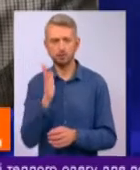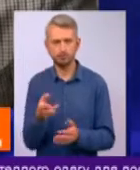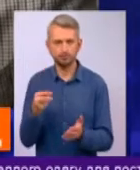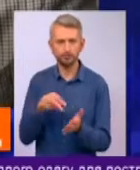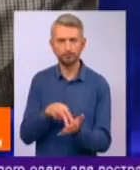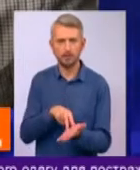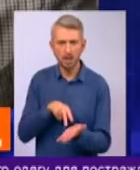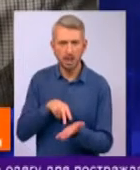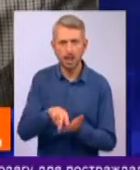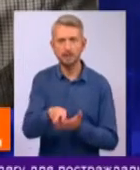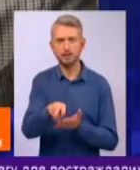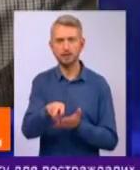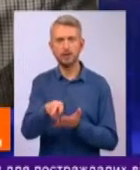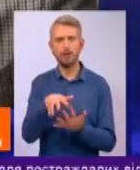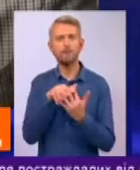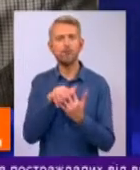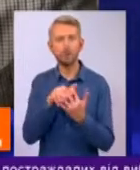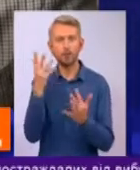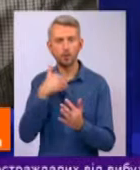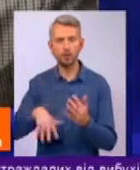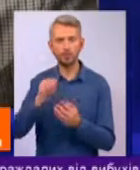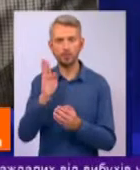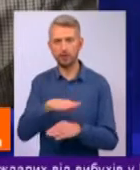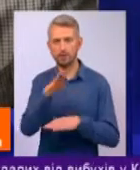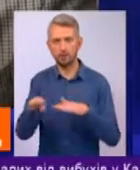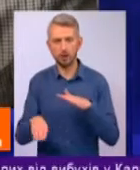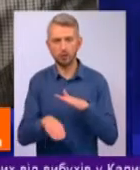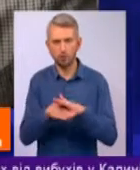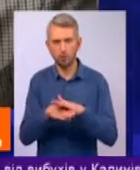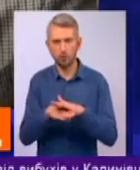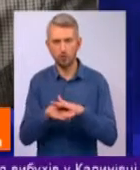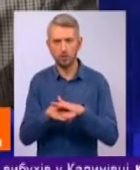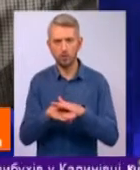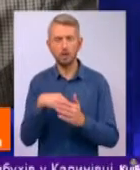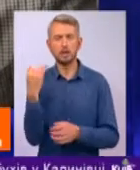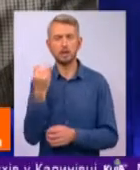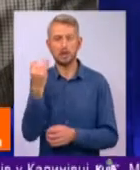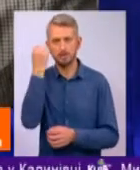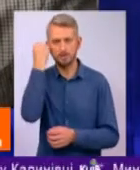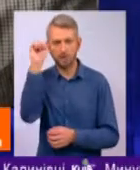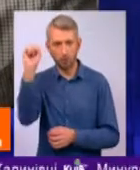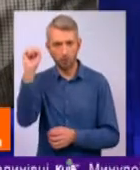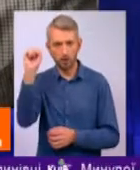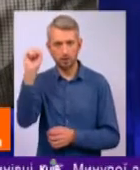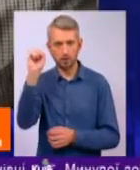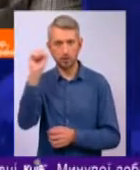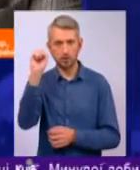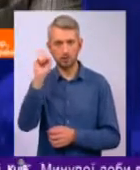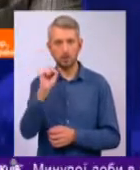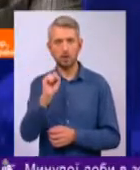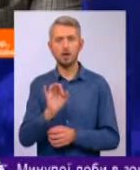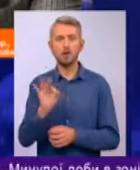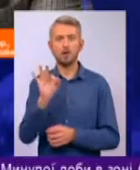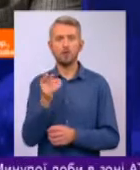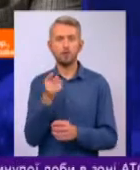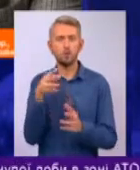рельси воєнні, коли все буде підпорядковано інтересам перемоги, про в тому числі